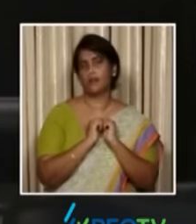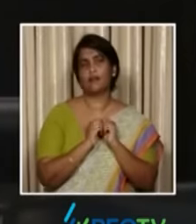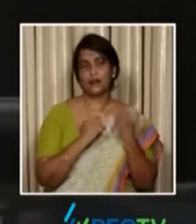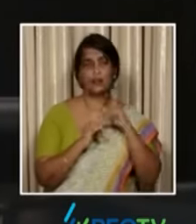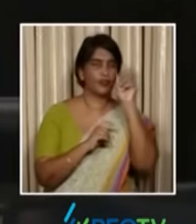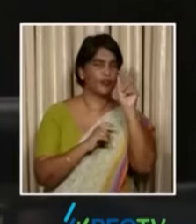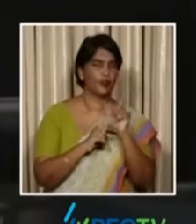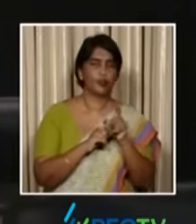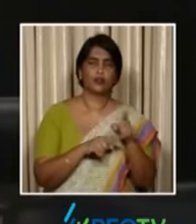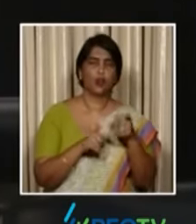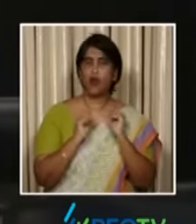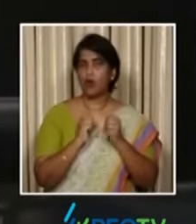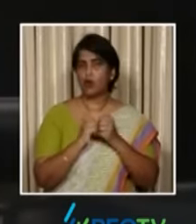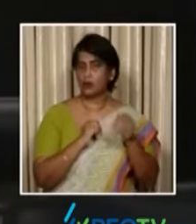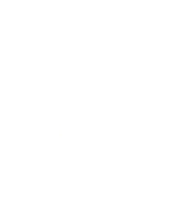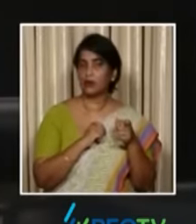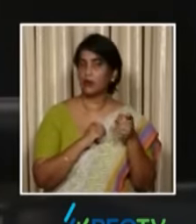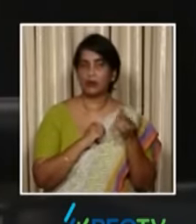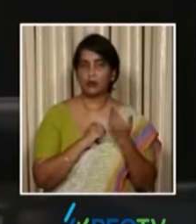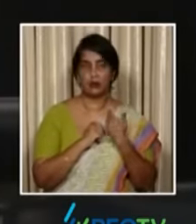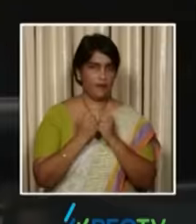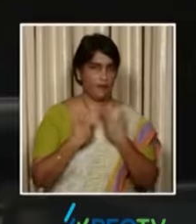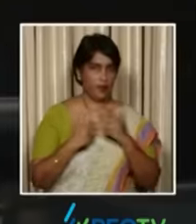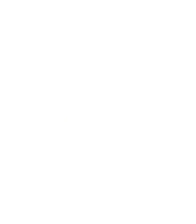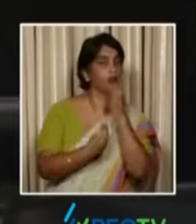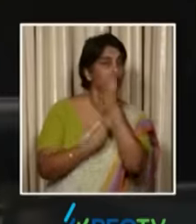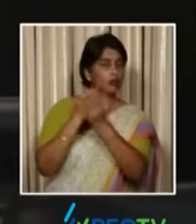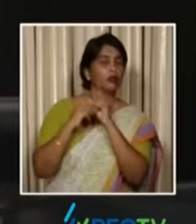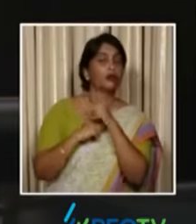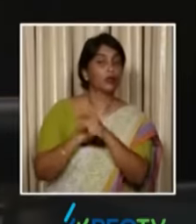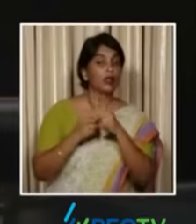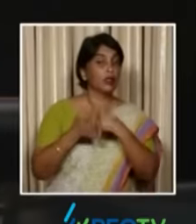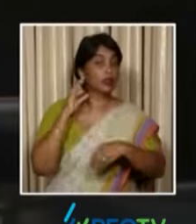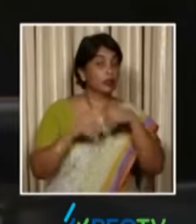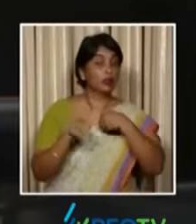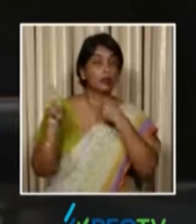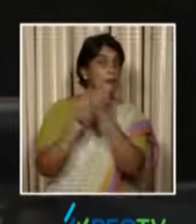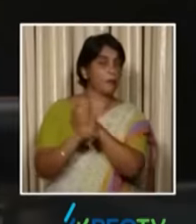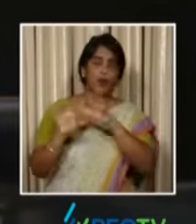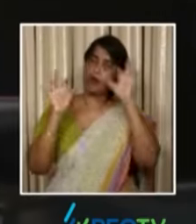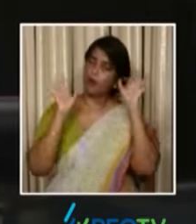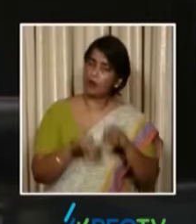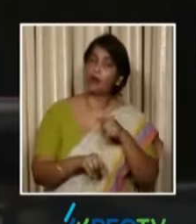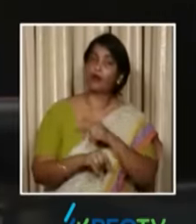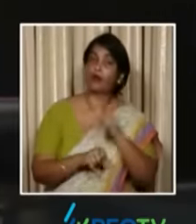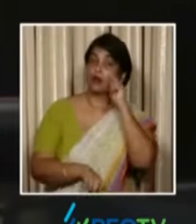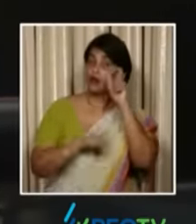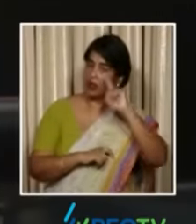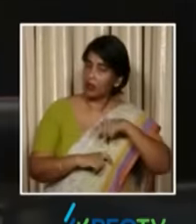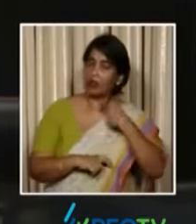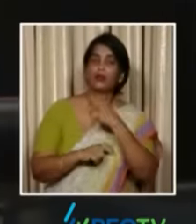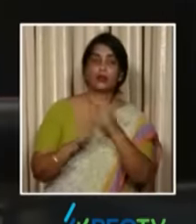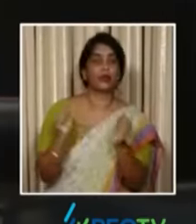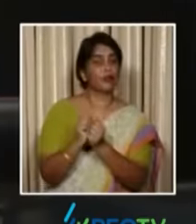විෂය නිර්දේශය කොහොමද සිද්ධ විය යුත්තේ කියන එක ඒක අපේ වැඩක් නෙවෙයි. නමුත් දේශපාලන මැදිහත් වීම නොකර නිලධාරීන්ට